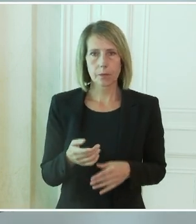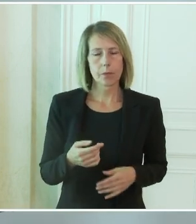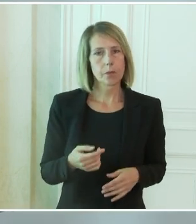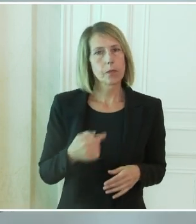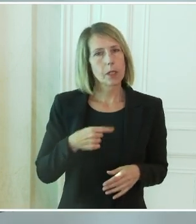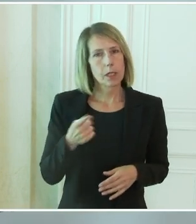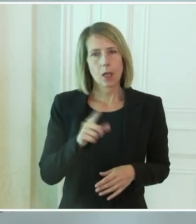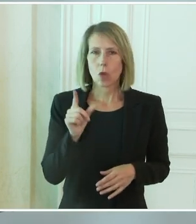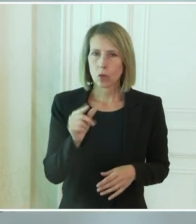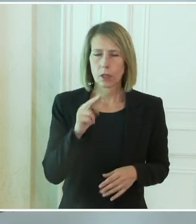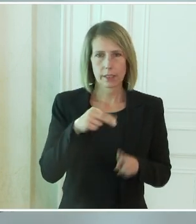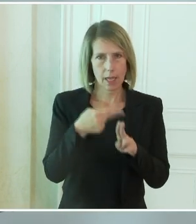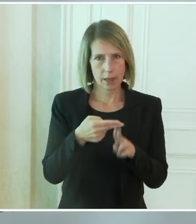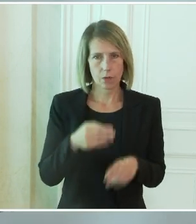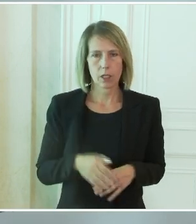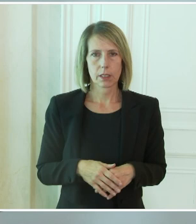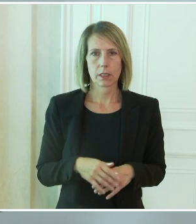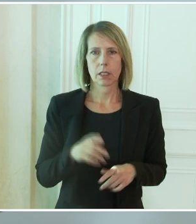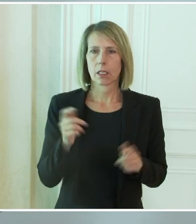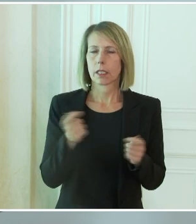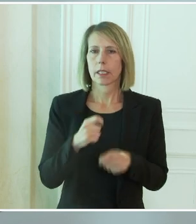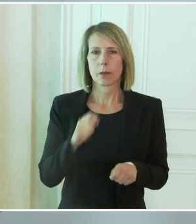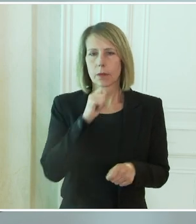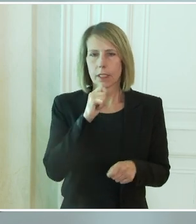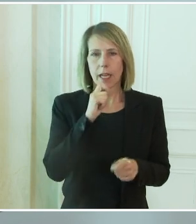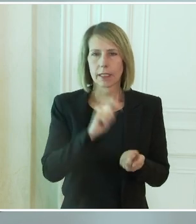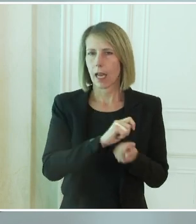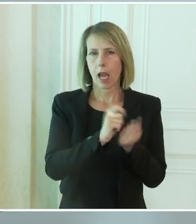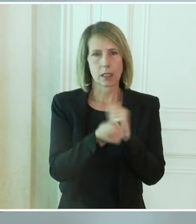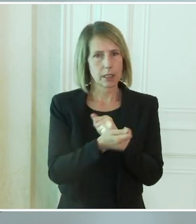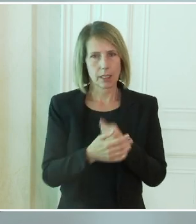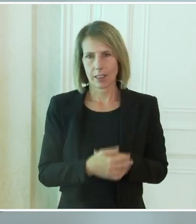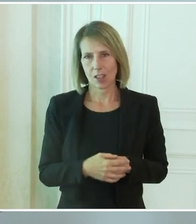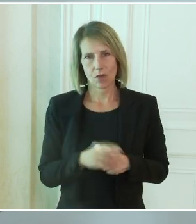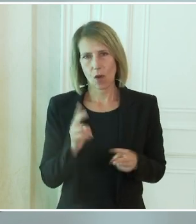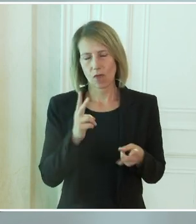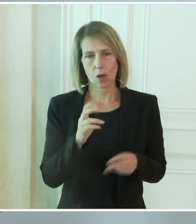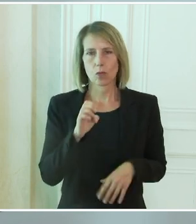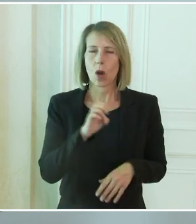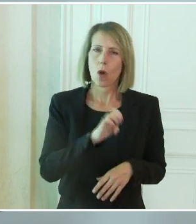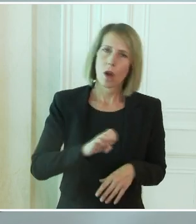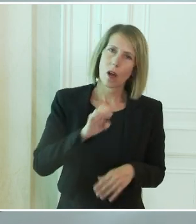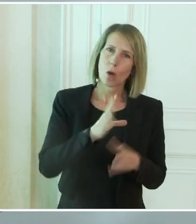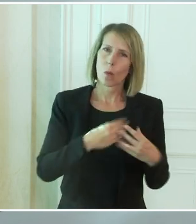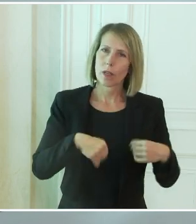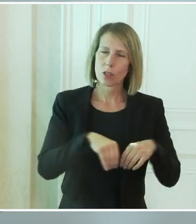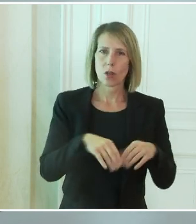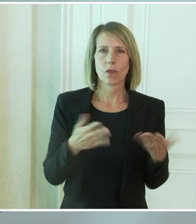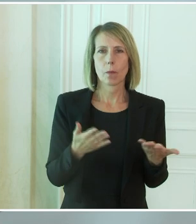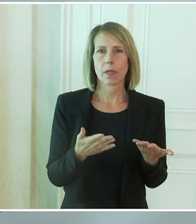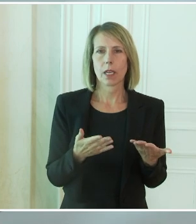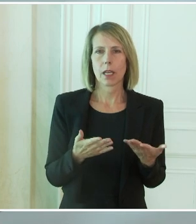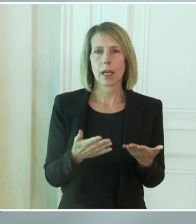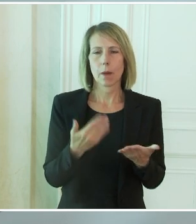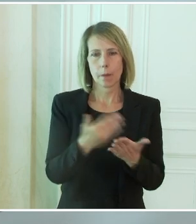kurz antworten. Es gibt keine Alternative, weil europäische Familie ist auf